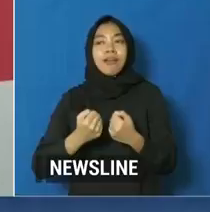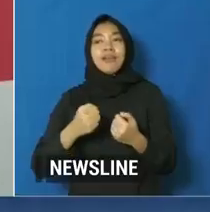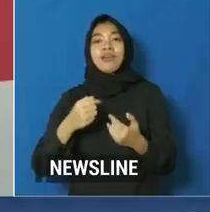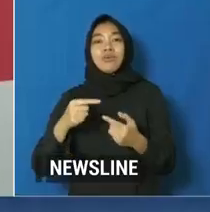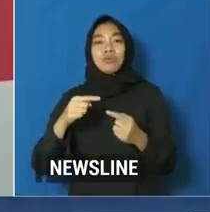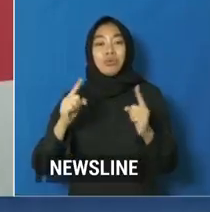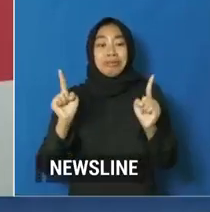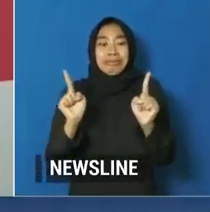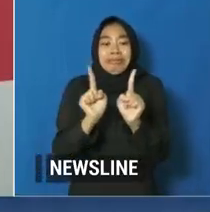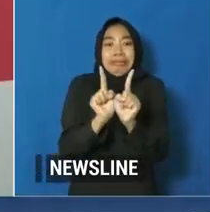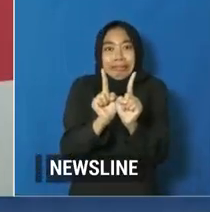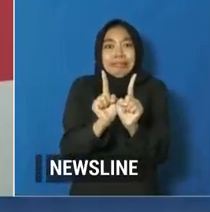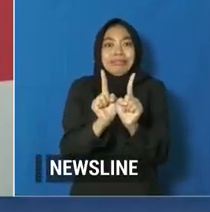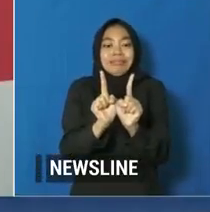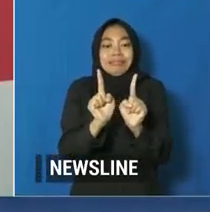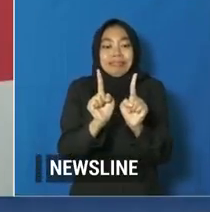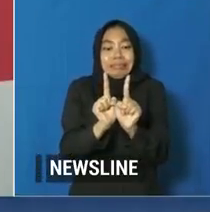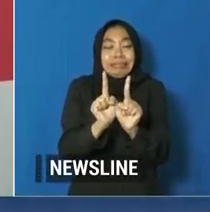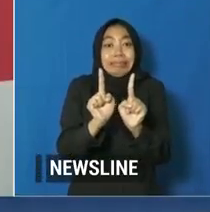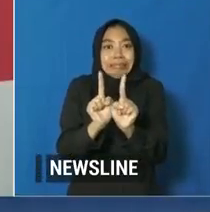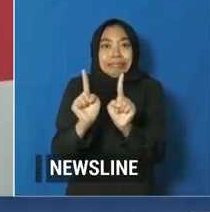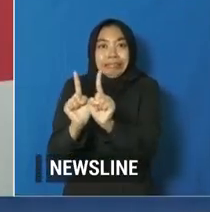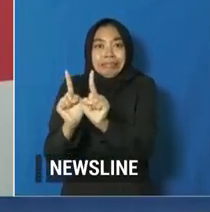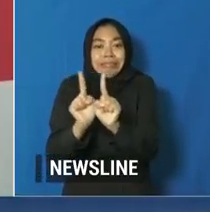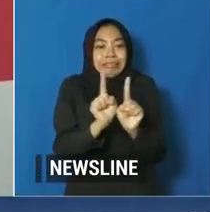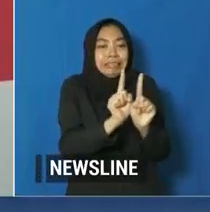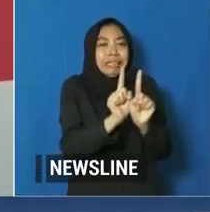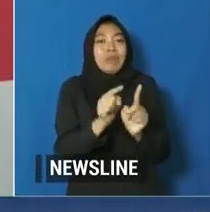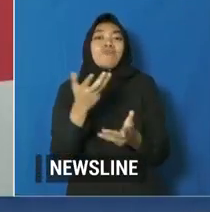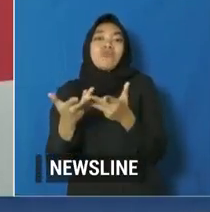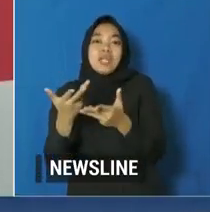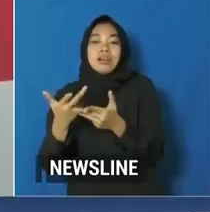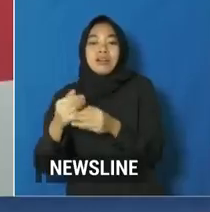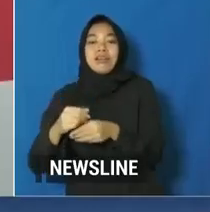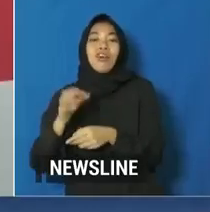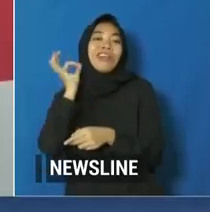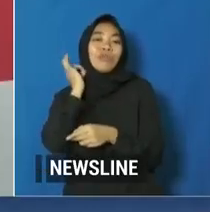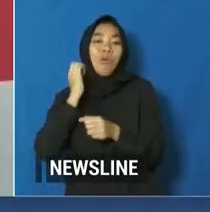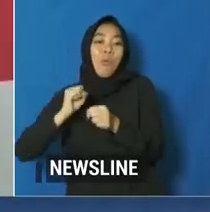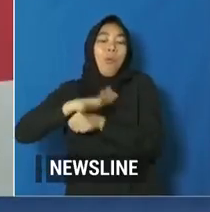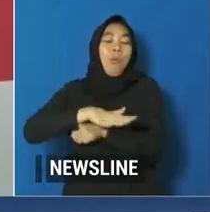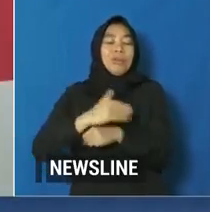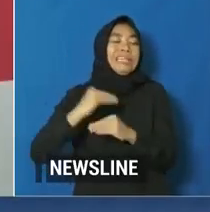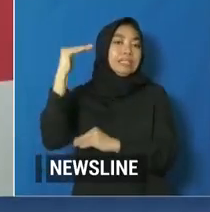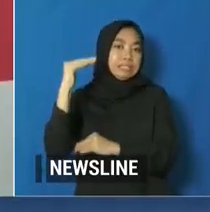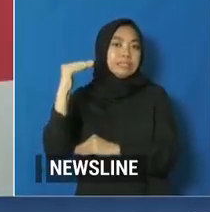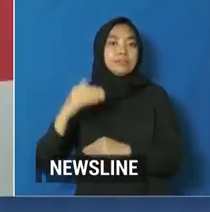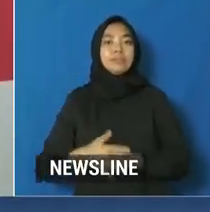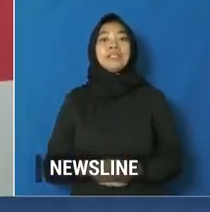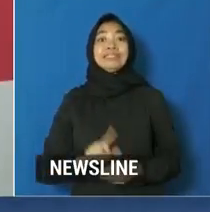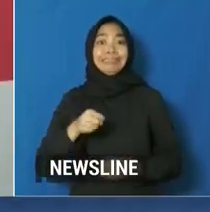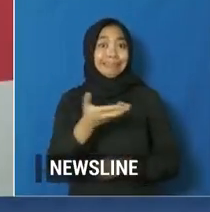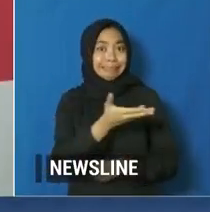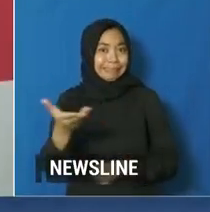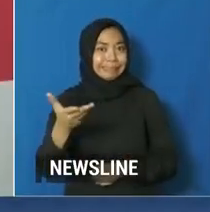social distancing dengan jarak yang kurang dari 1 meter akan sangat mungkin terjadi. Oleh karena itu sangat dipentingkan untuk disadari bersama